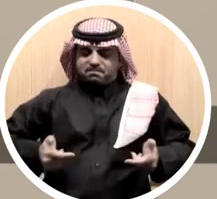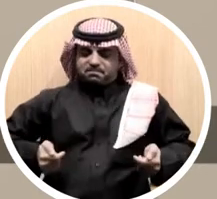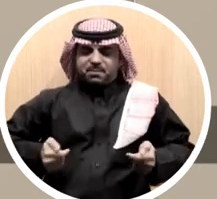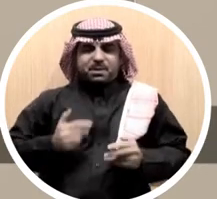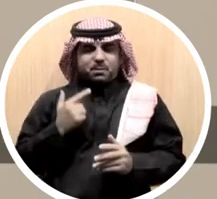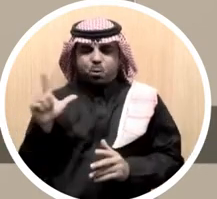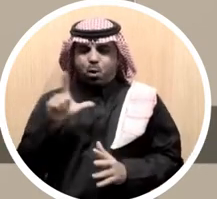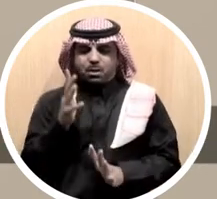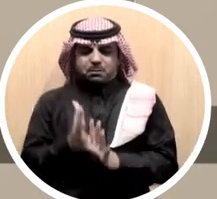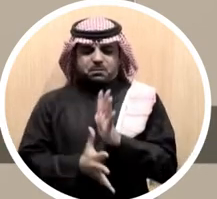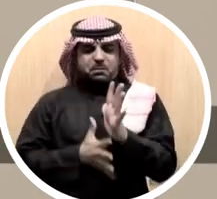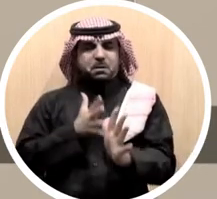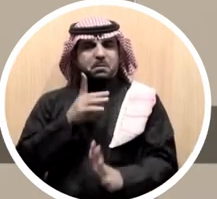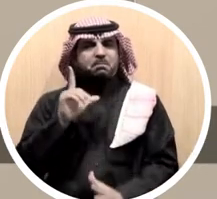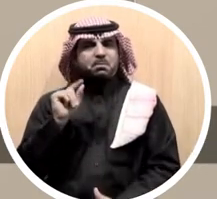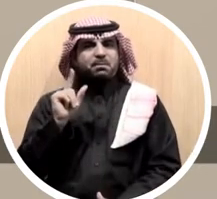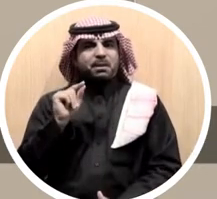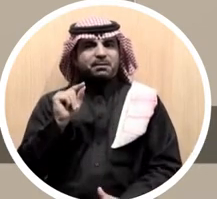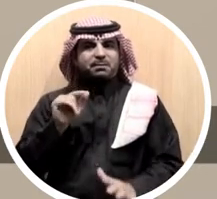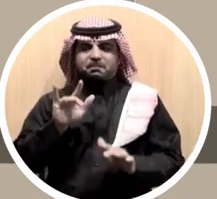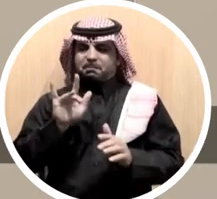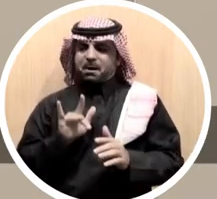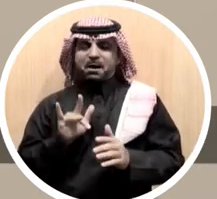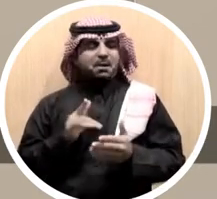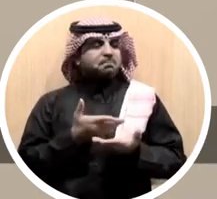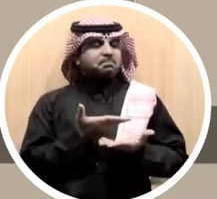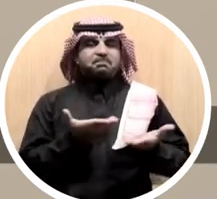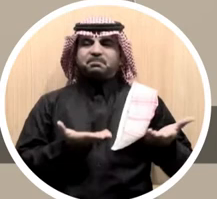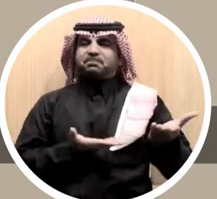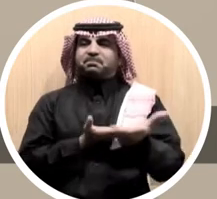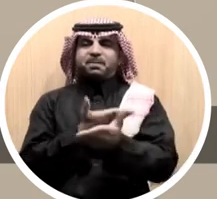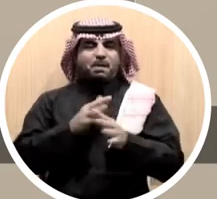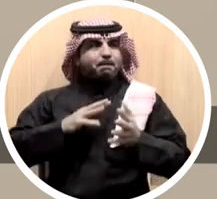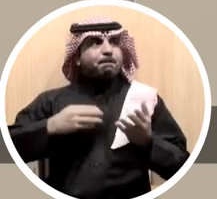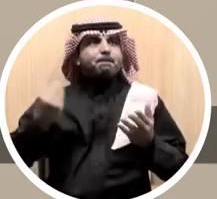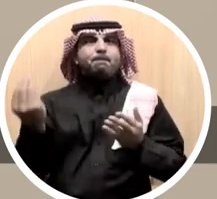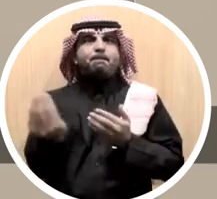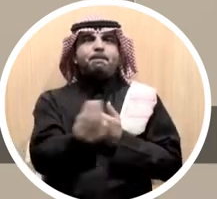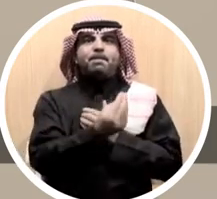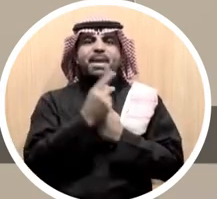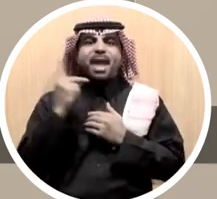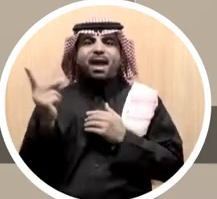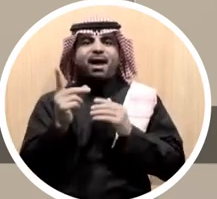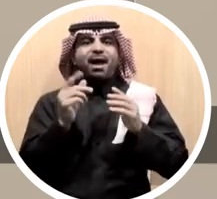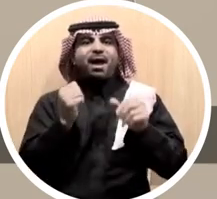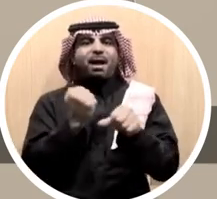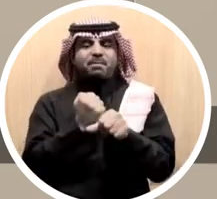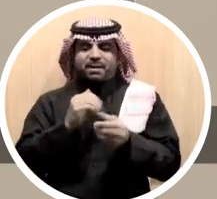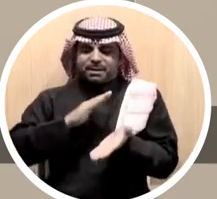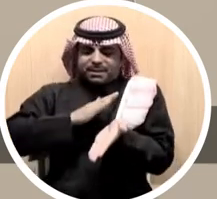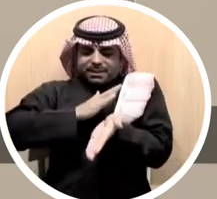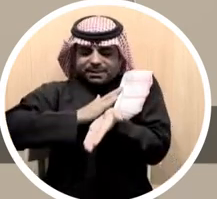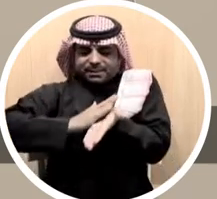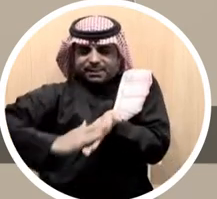عمله مهيئة للأشخاص ذوي الإعاقة، حيث يوجد به منزلق ليصعد عليه ذوي الإعاقة ومصاعد